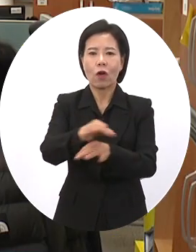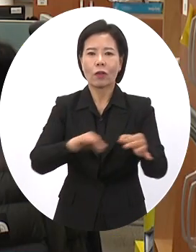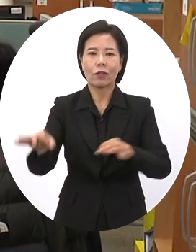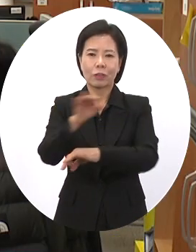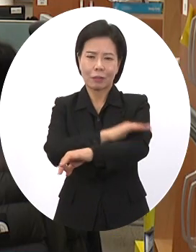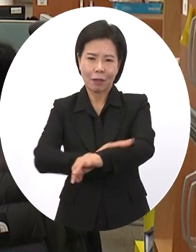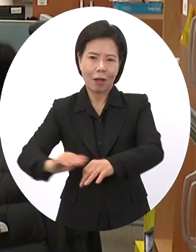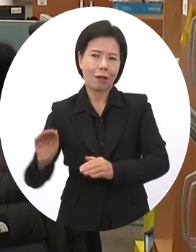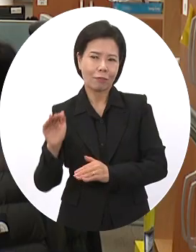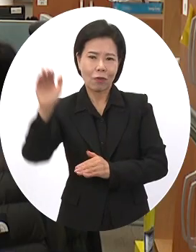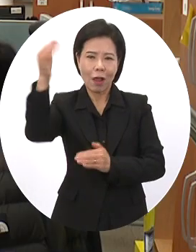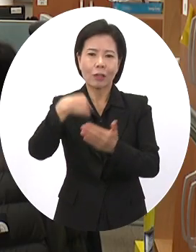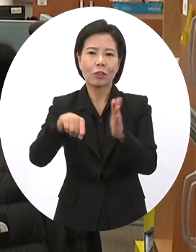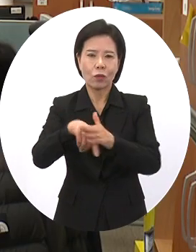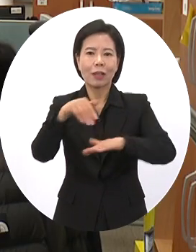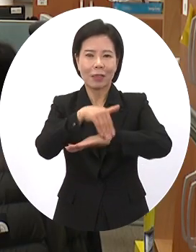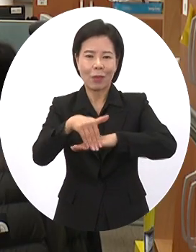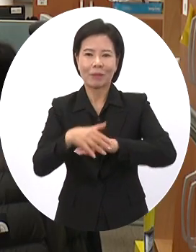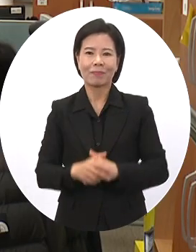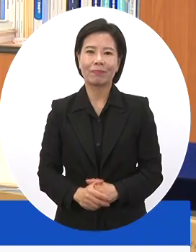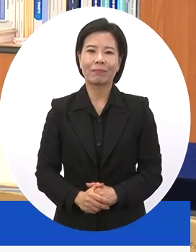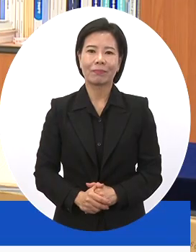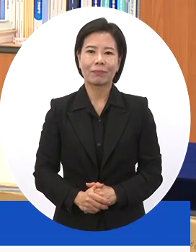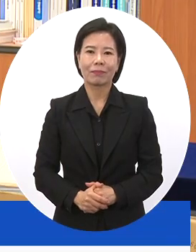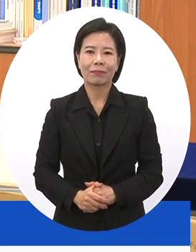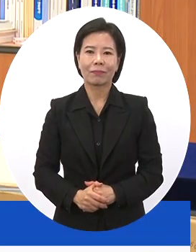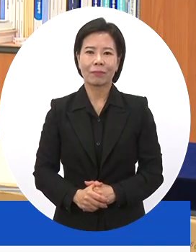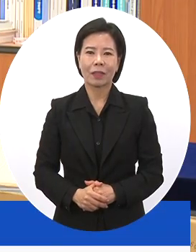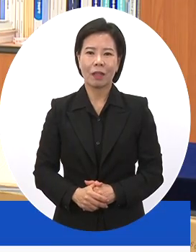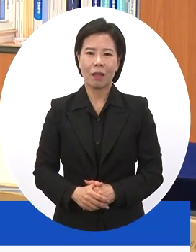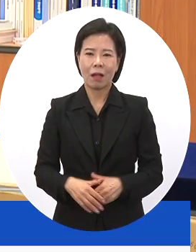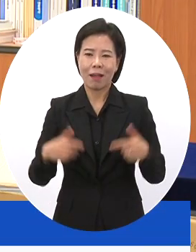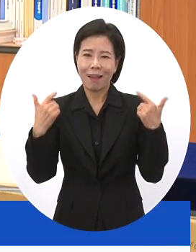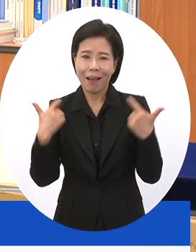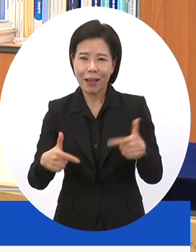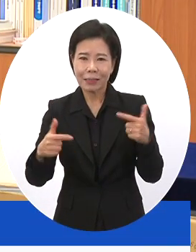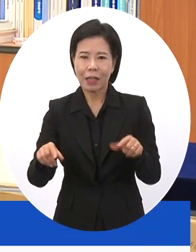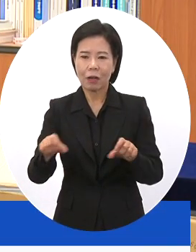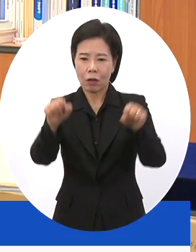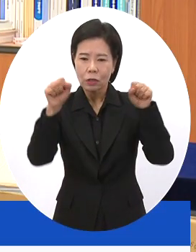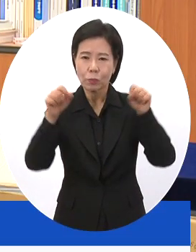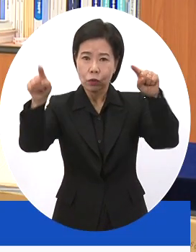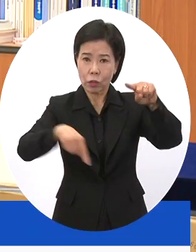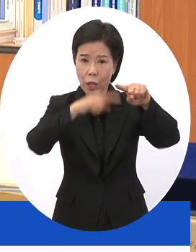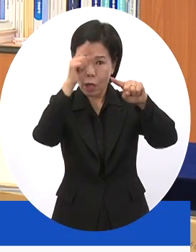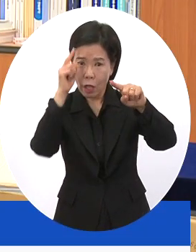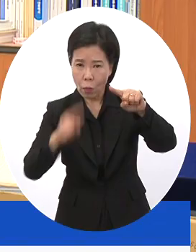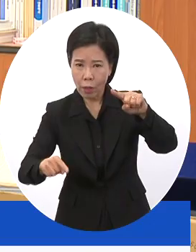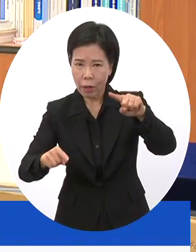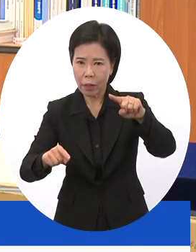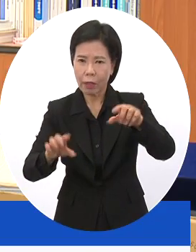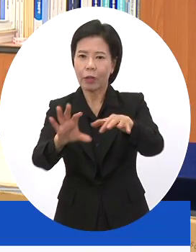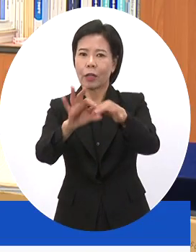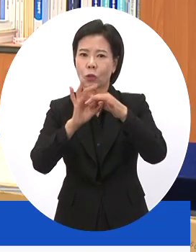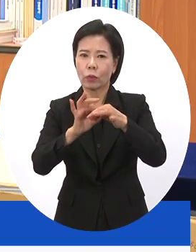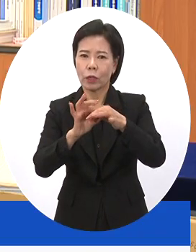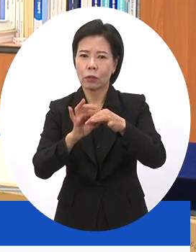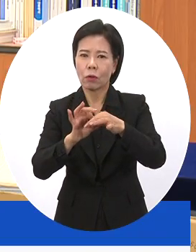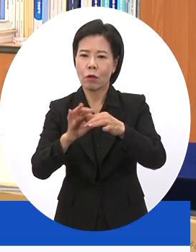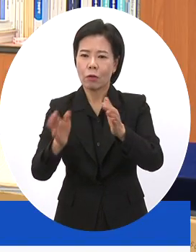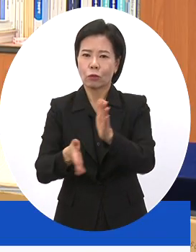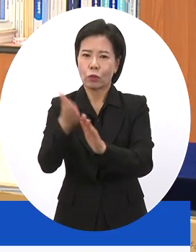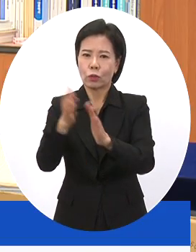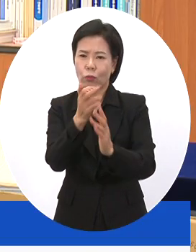경제 활력을 도모할 계획입니다. 사계절 스포츠 대회 개최를 통해 제주도를 최고의 스포츠